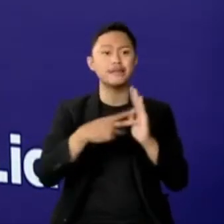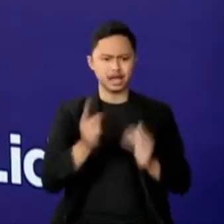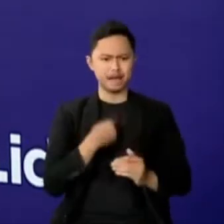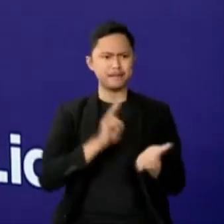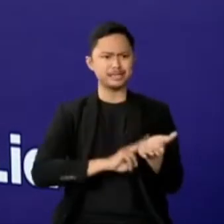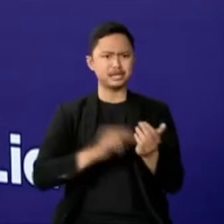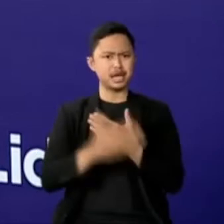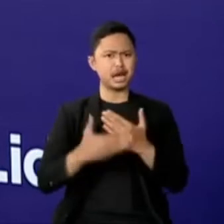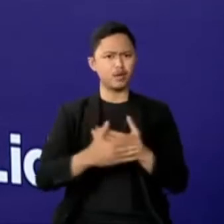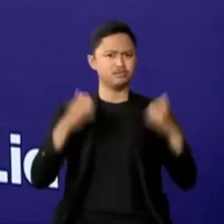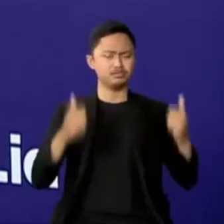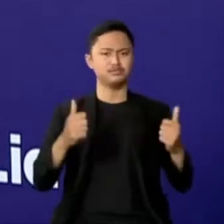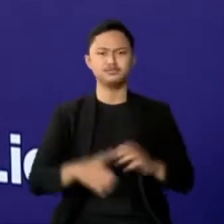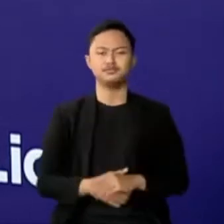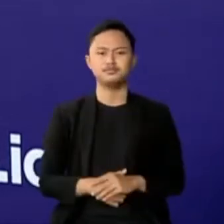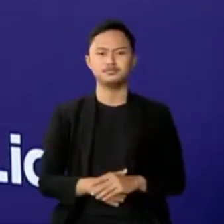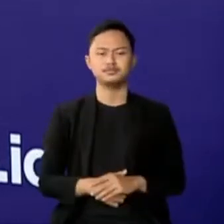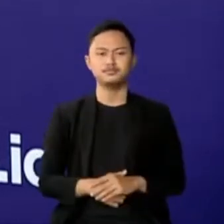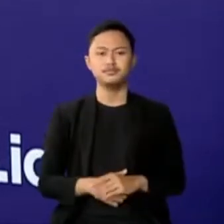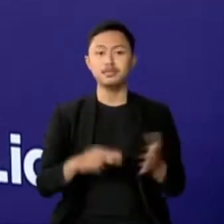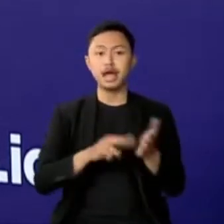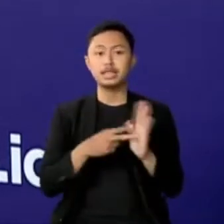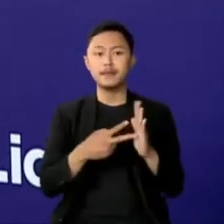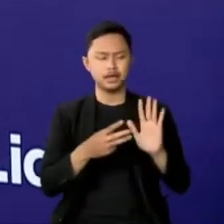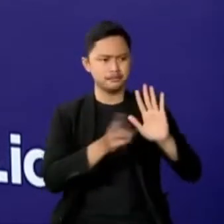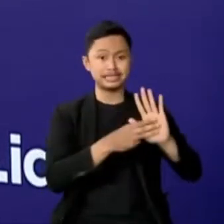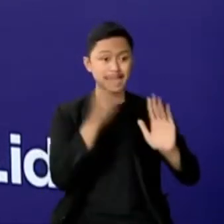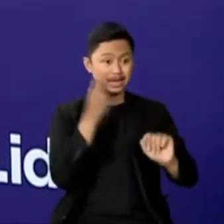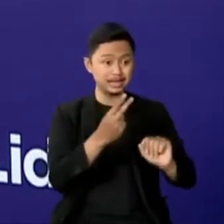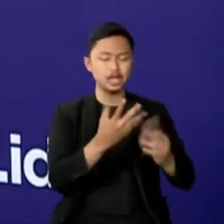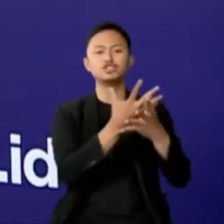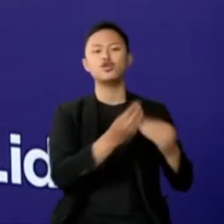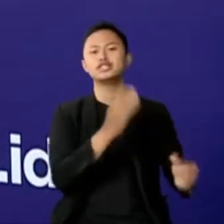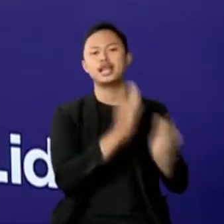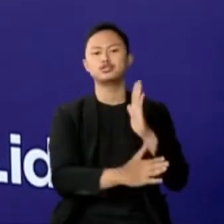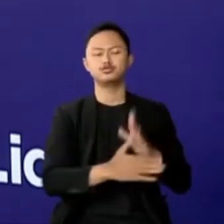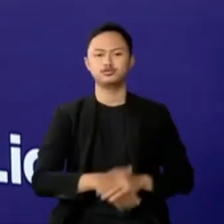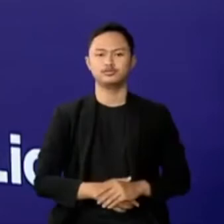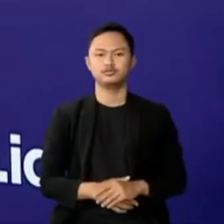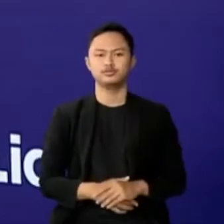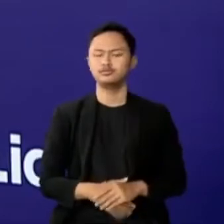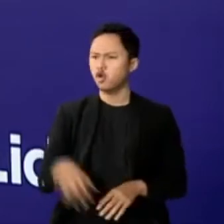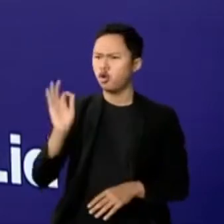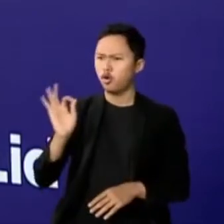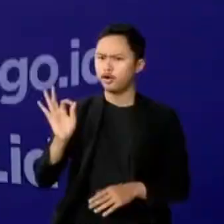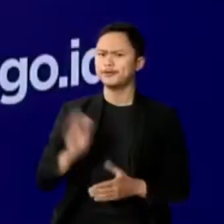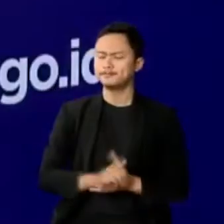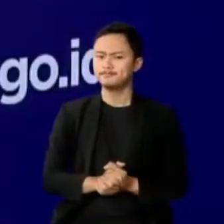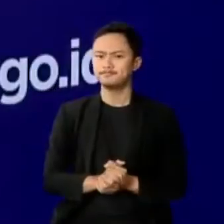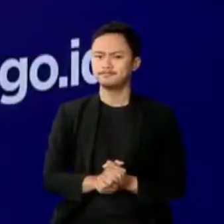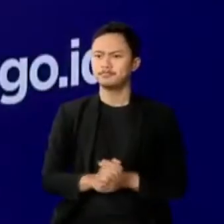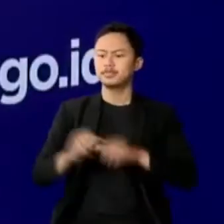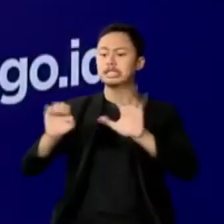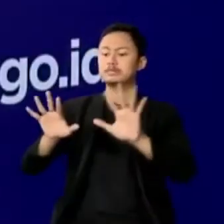baik itu yang paling penting temukan masalahnya atasi masalahnya itu kita lakukan Oke Bang Nah tentunya ini